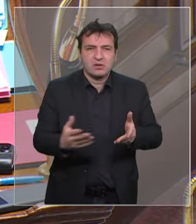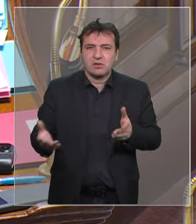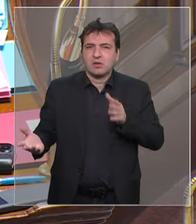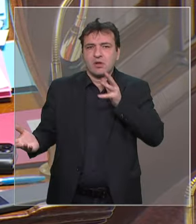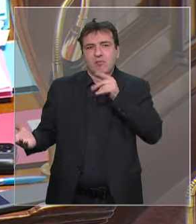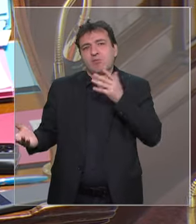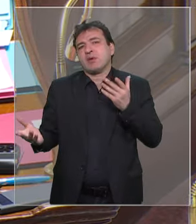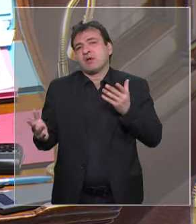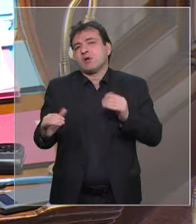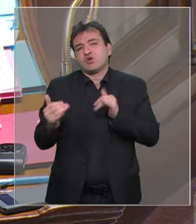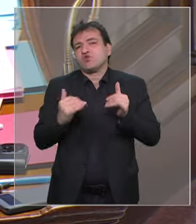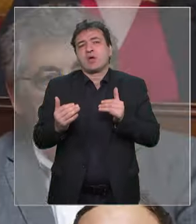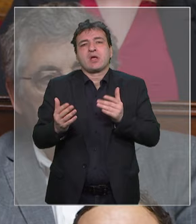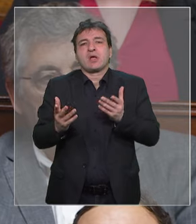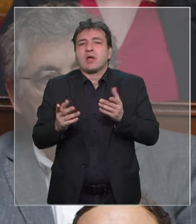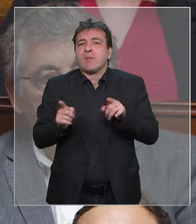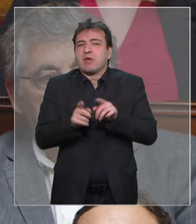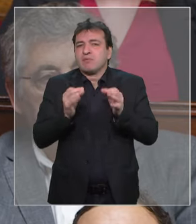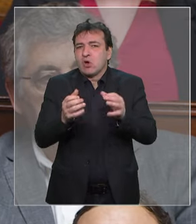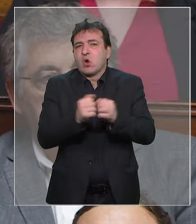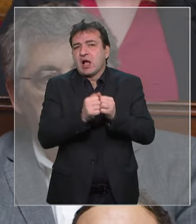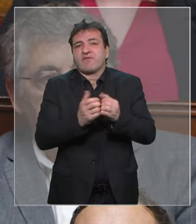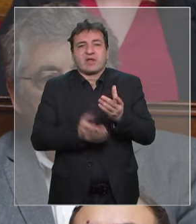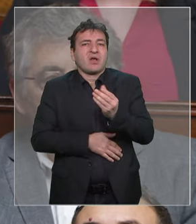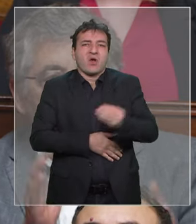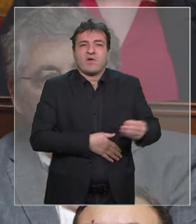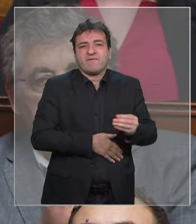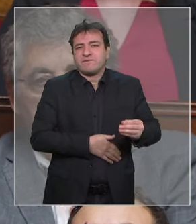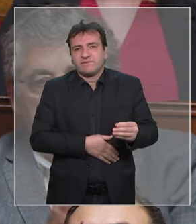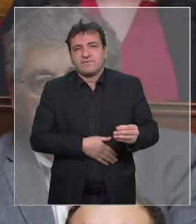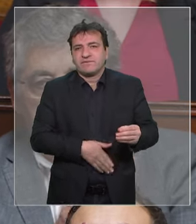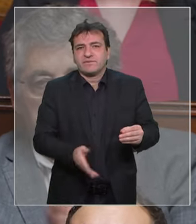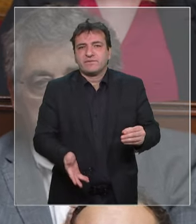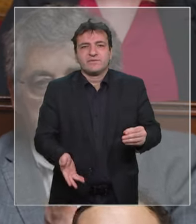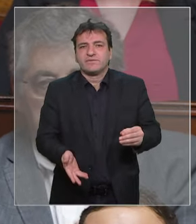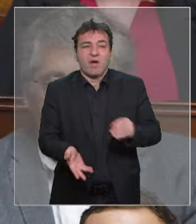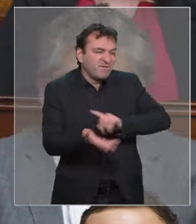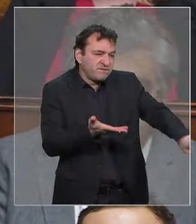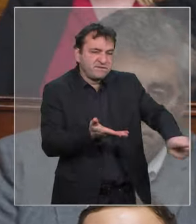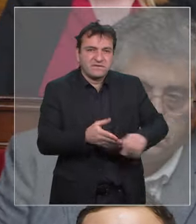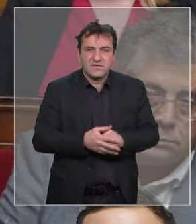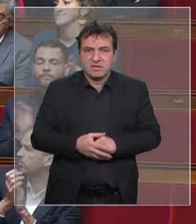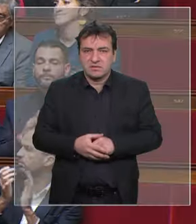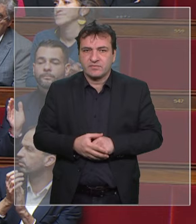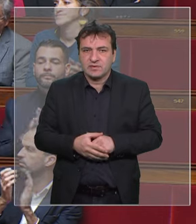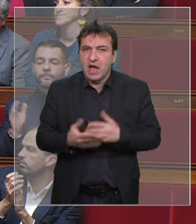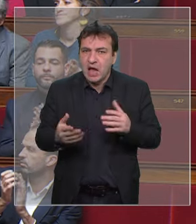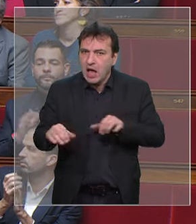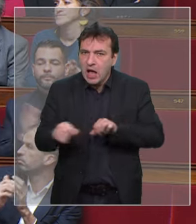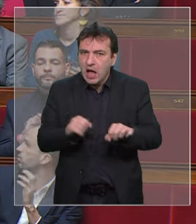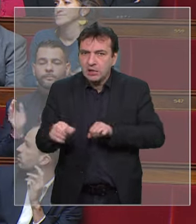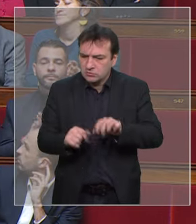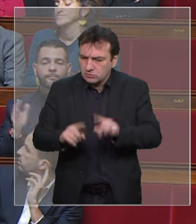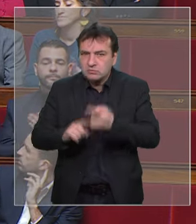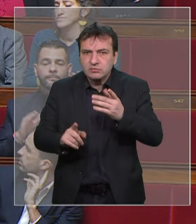faire Dieu en même temps avec des massacres d'enfants. Seuls les actes comptent. Seuls les actes comptent. Il faut prendre des